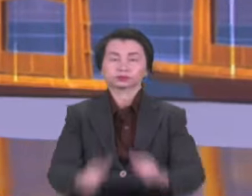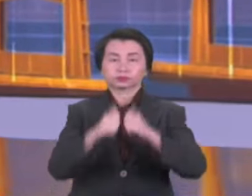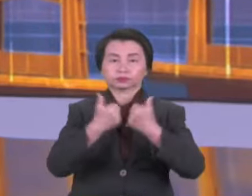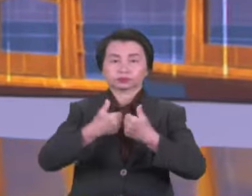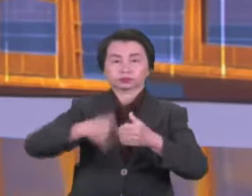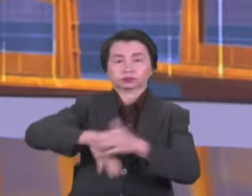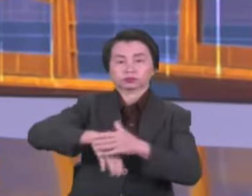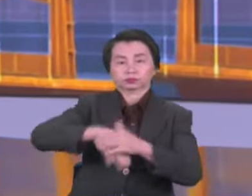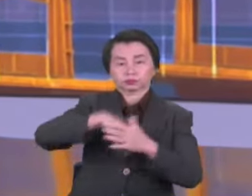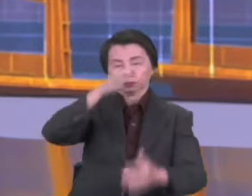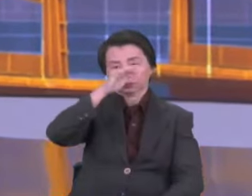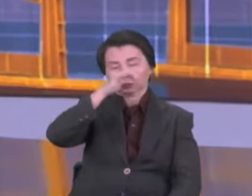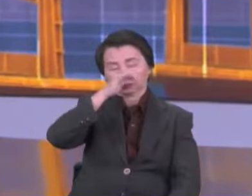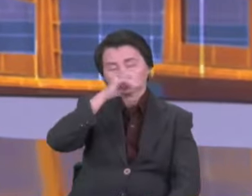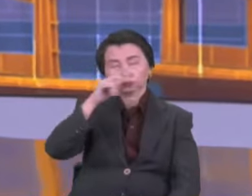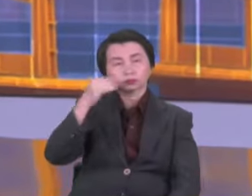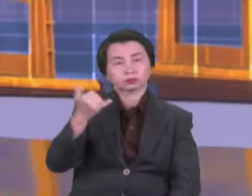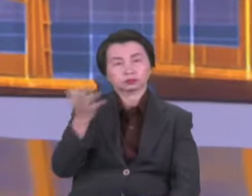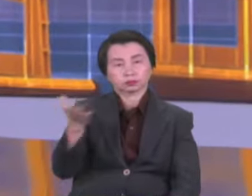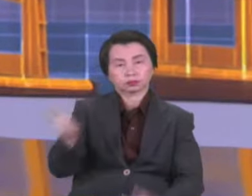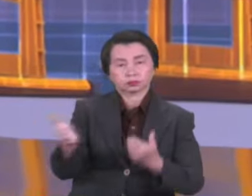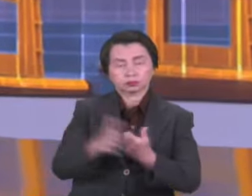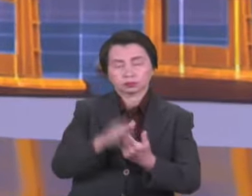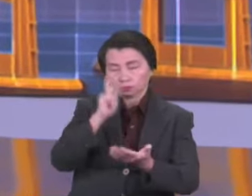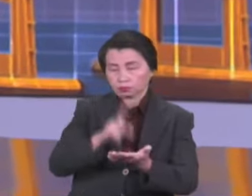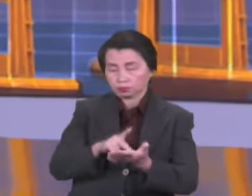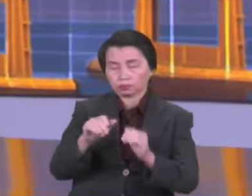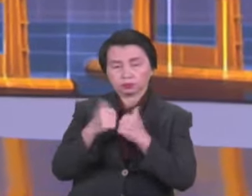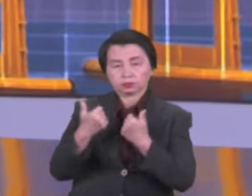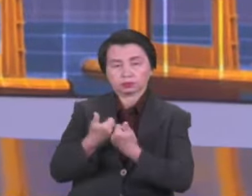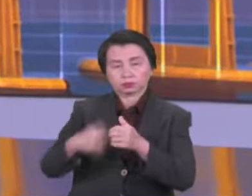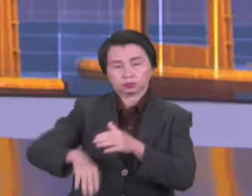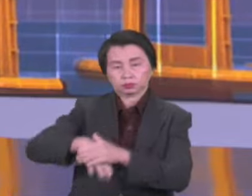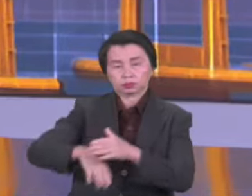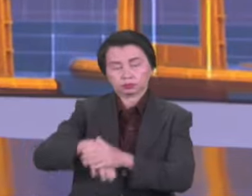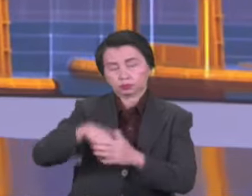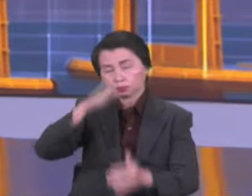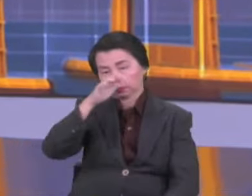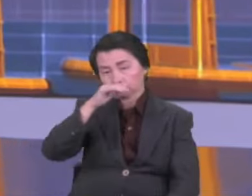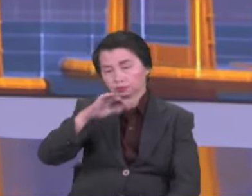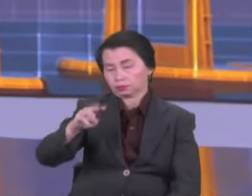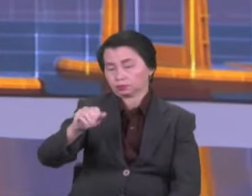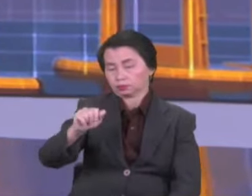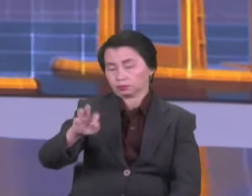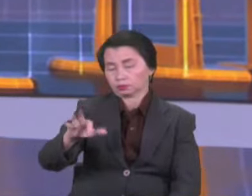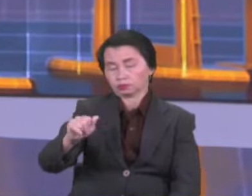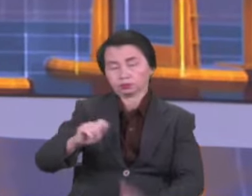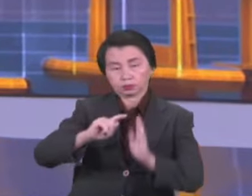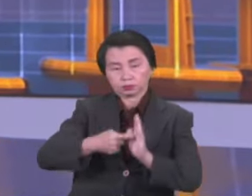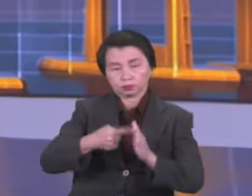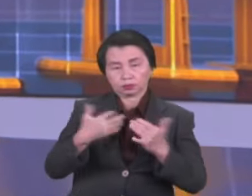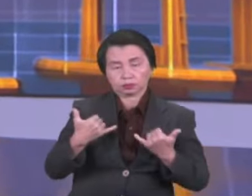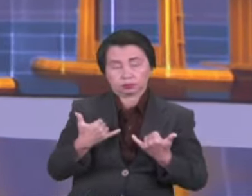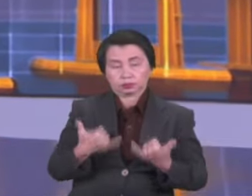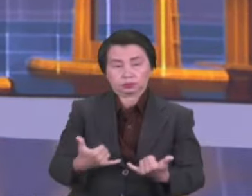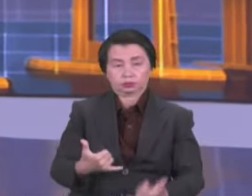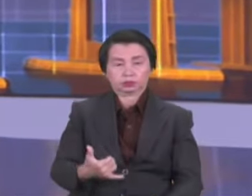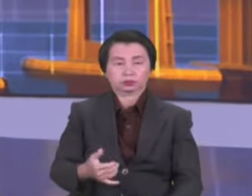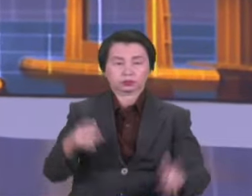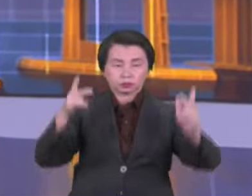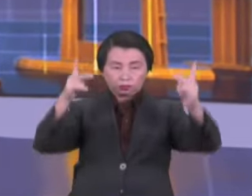Persatuan Bola Sepak Melaka United Musa kini kembali dikenali sebagai Persatuan Bola Sepak Melaka MAFA berkuat kuasa serta-merta.